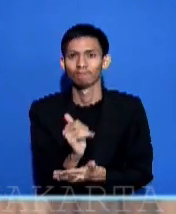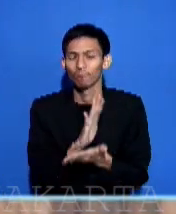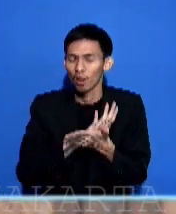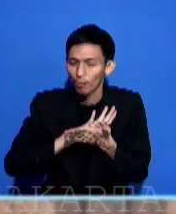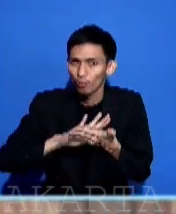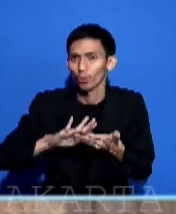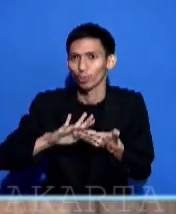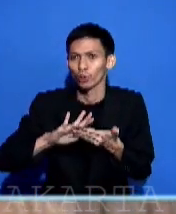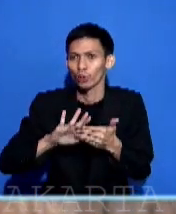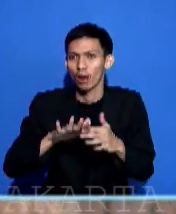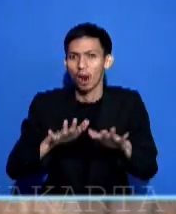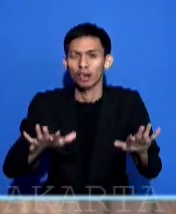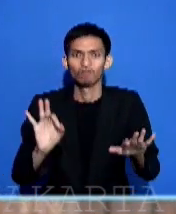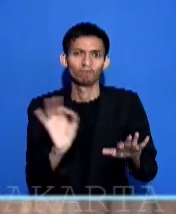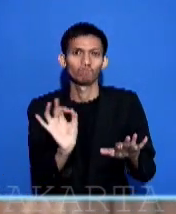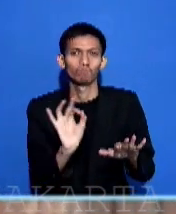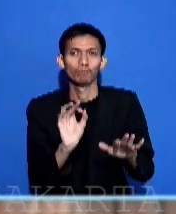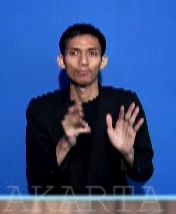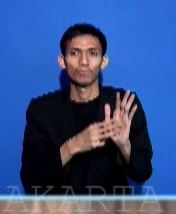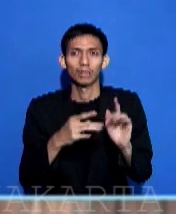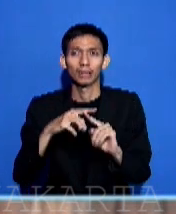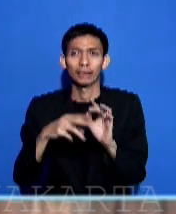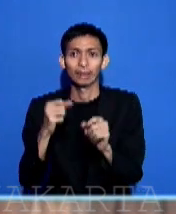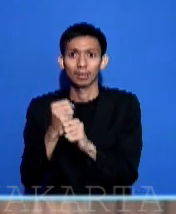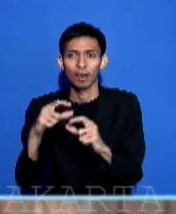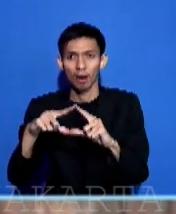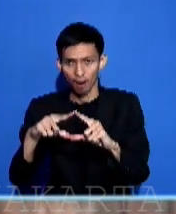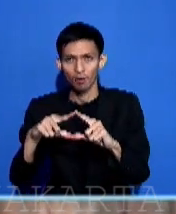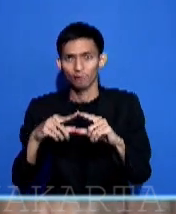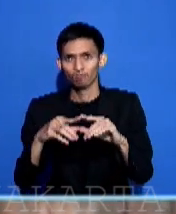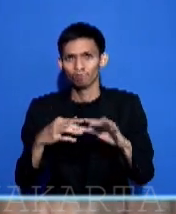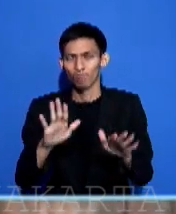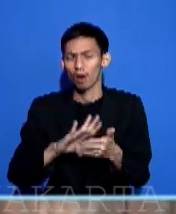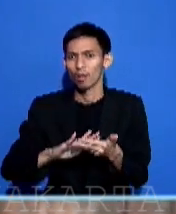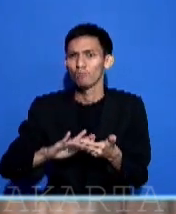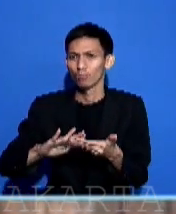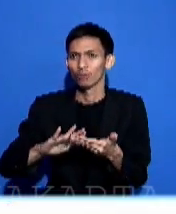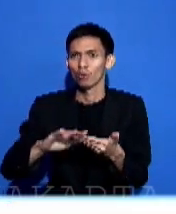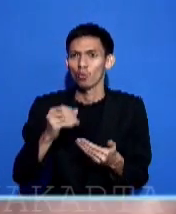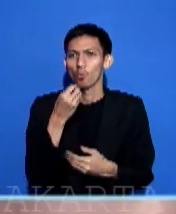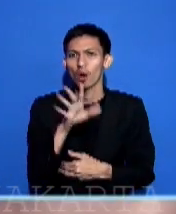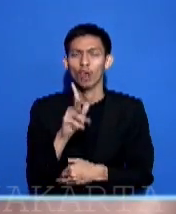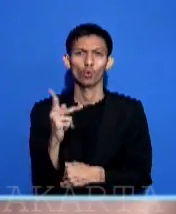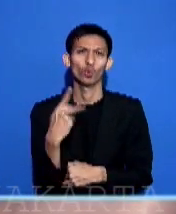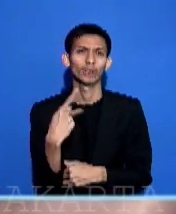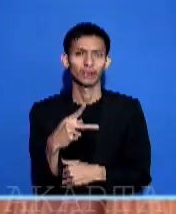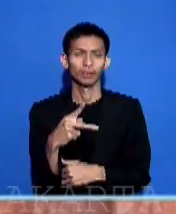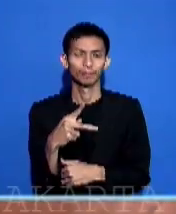berair. Kalau mentega cuman keset sama warna kuning.